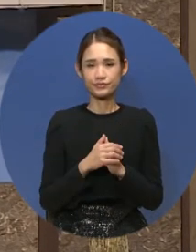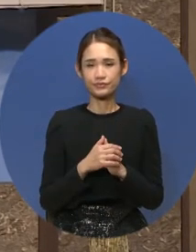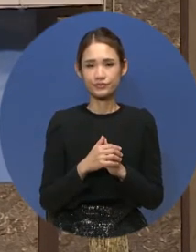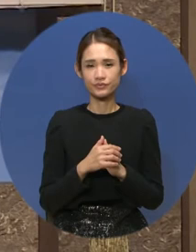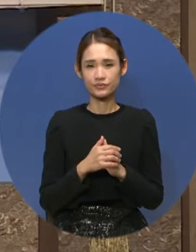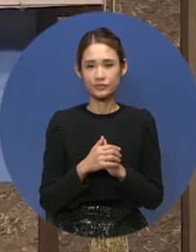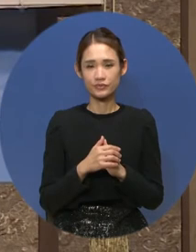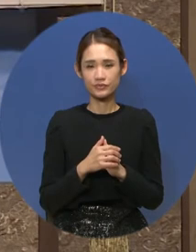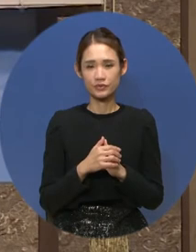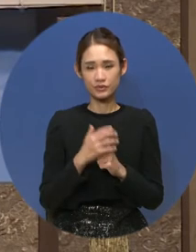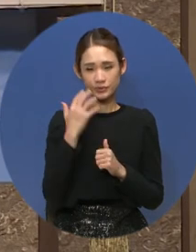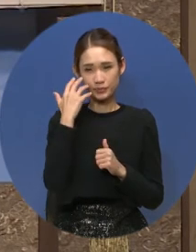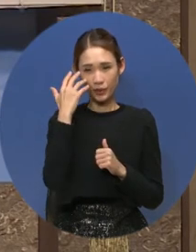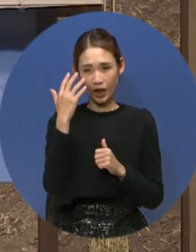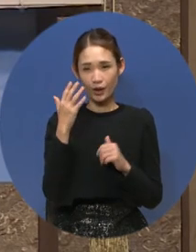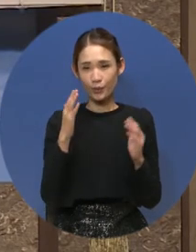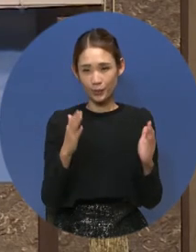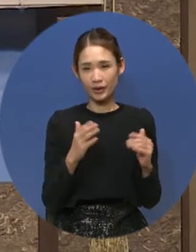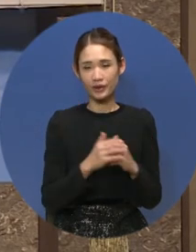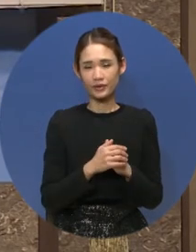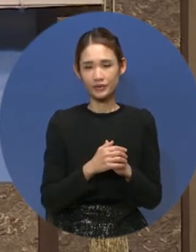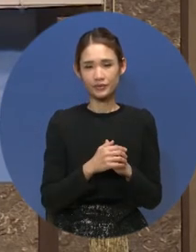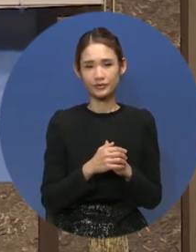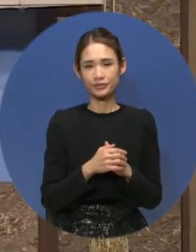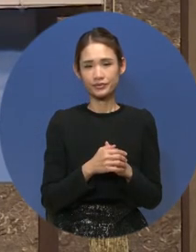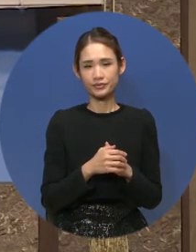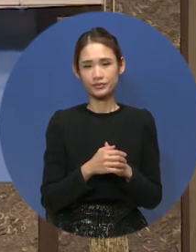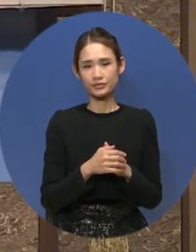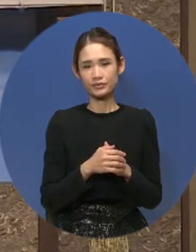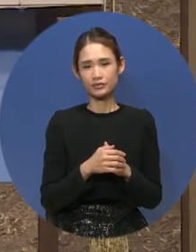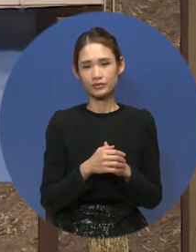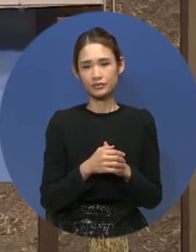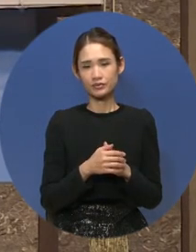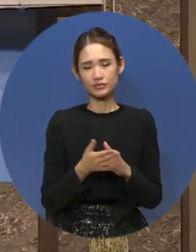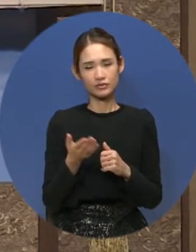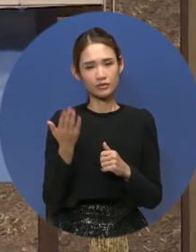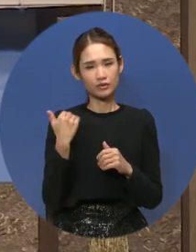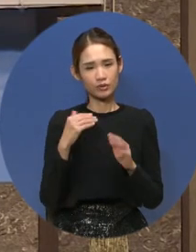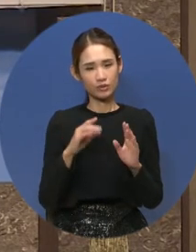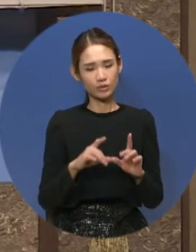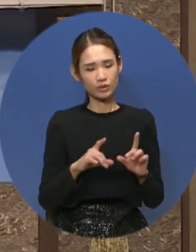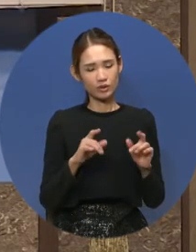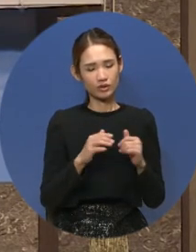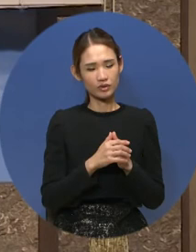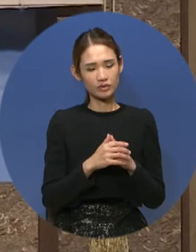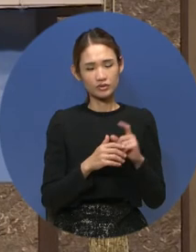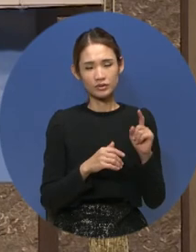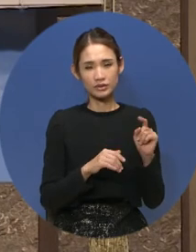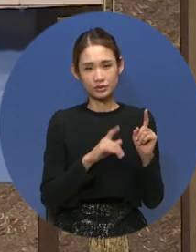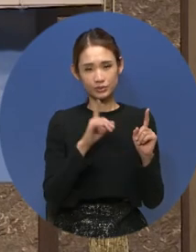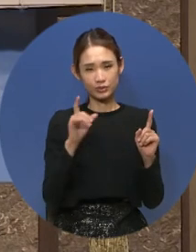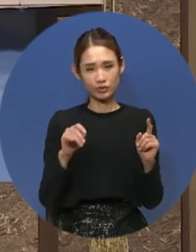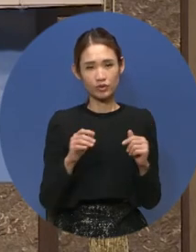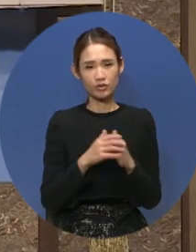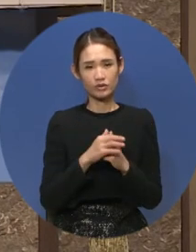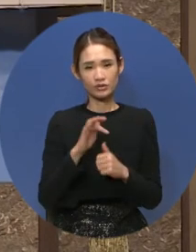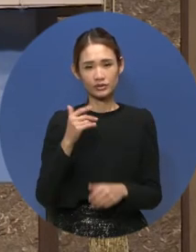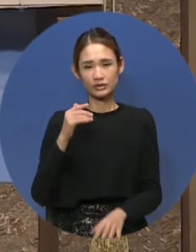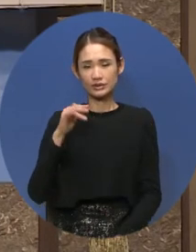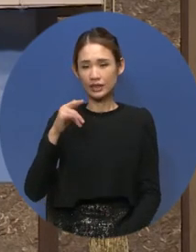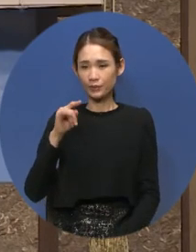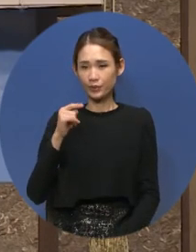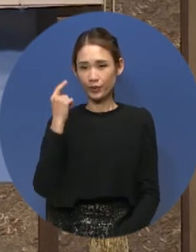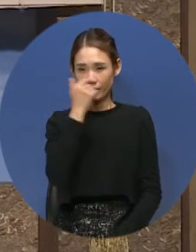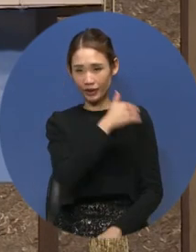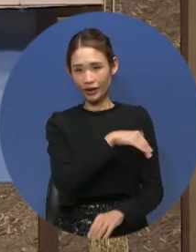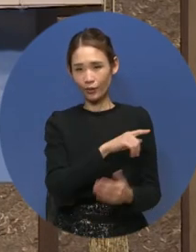다음 해 바로 정비를 했고요. 8개월 만에. 그리고 이제 금년 초에, 아니, 지난달에 집창촌